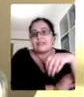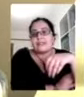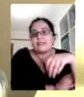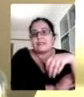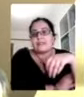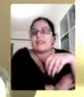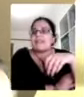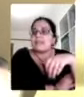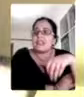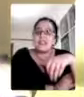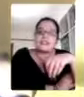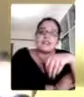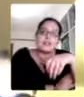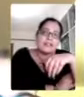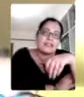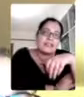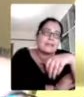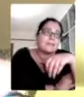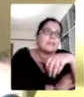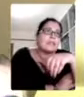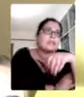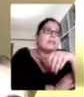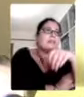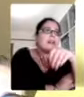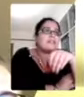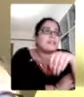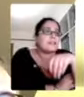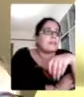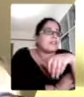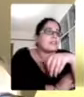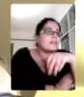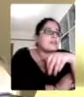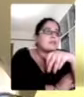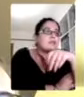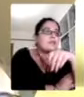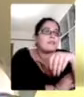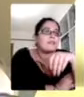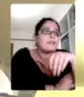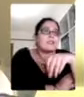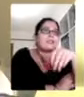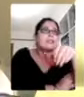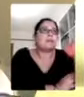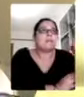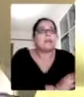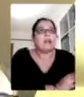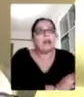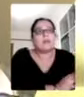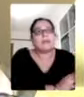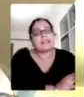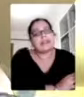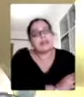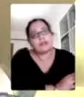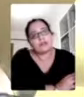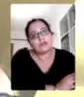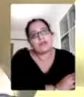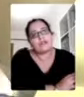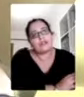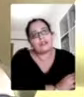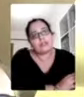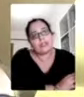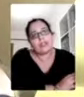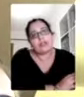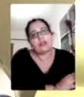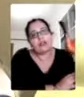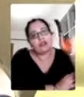yüzden filtresiz, bir de nasıl başlarsanız öyle gider. Ben filtreli başlamıştım, sonra filtresize geçtim. Ama mesela Hüsnü